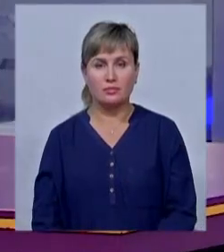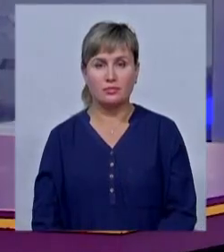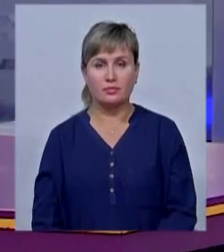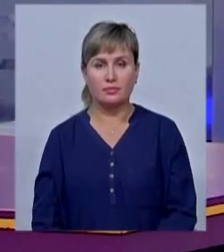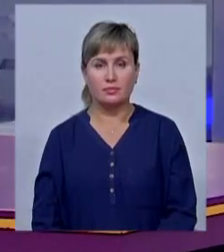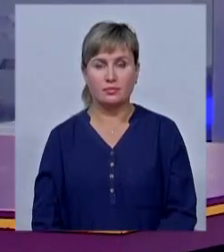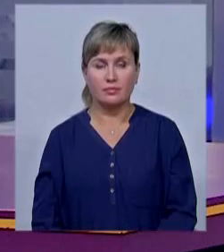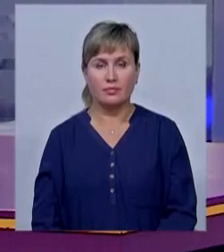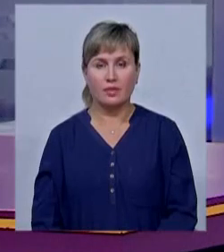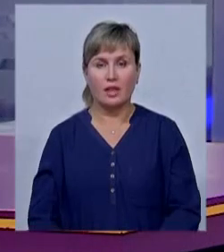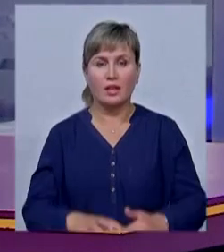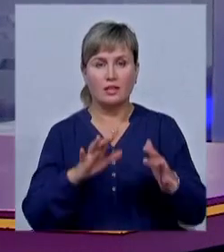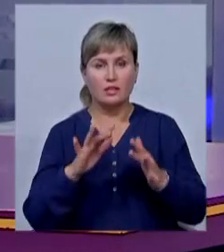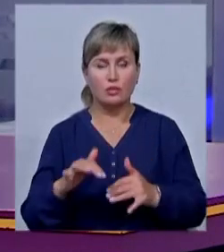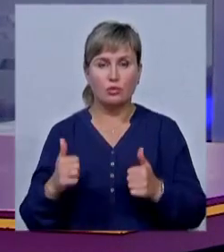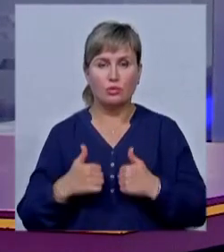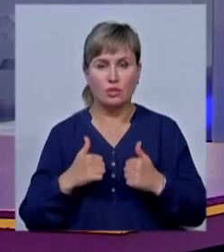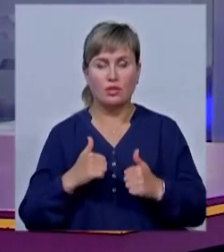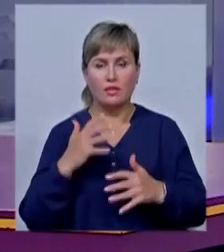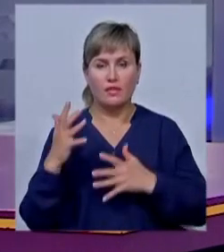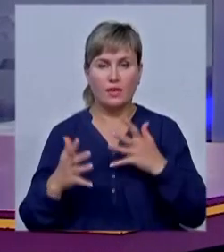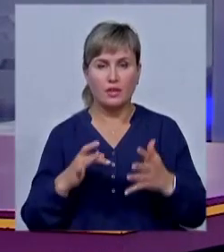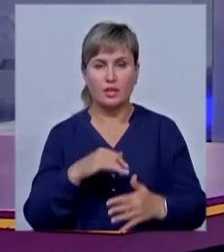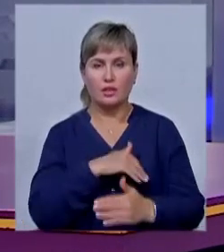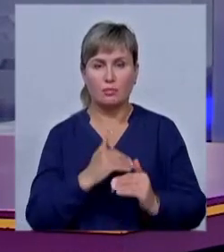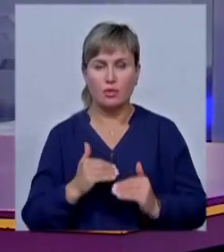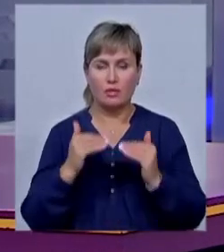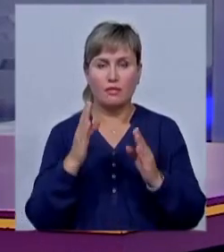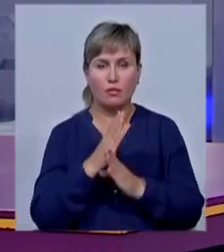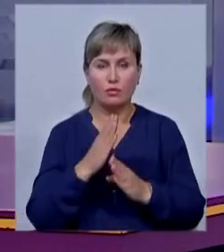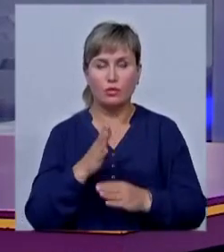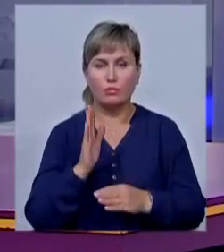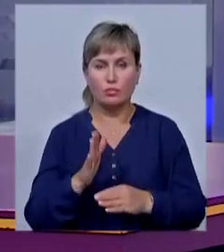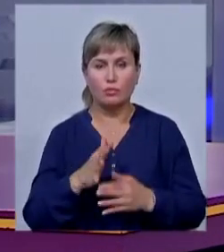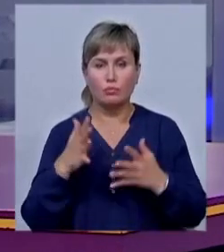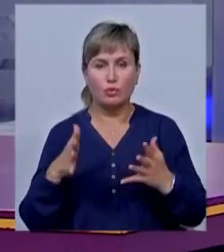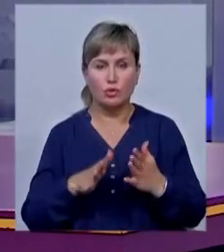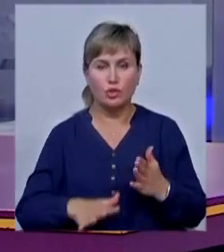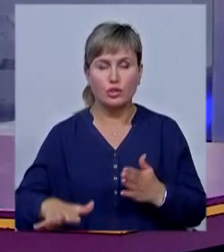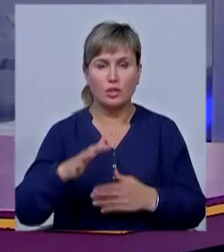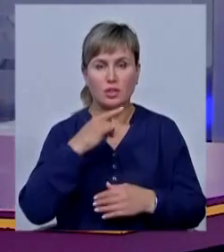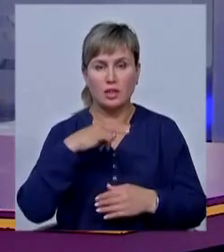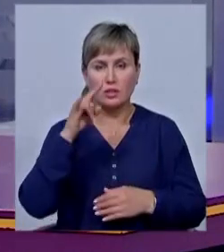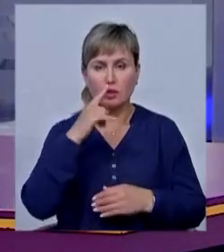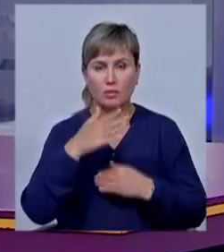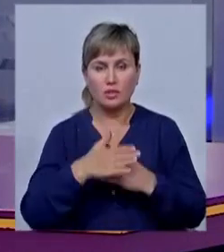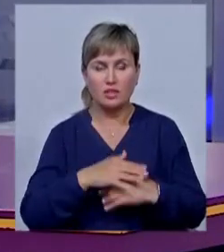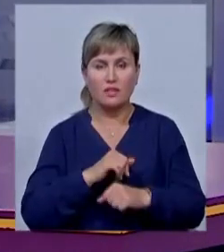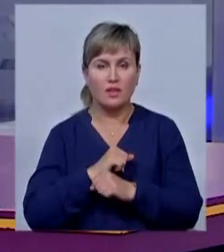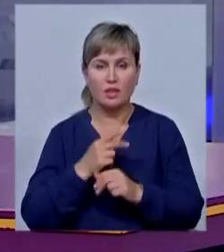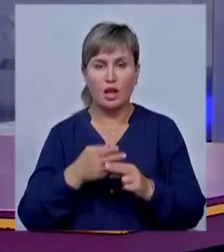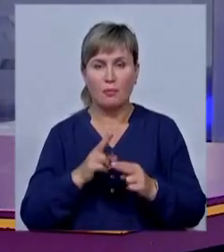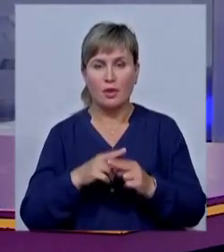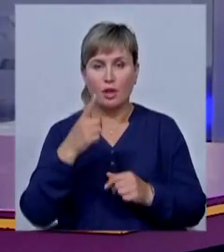победитель. Снегопад, усиление ветра и повышение температуры воздуха ожидаются на большей части Казахстана в предстоящие выходные. Об